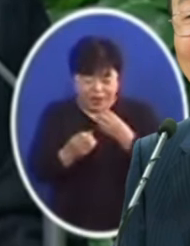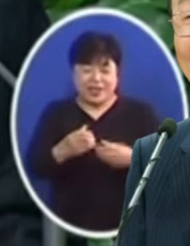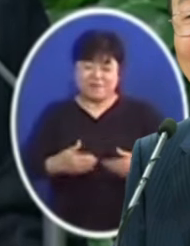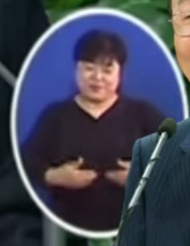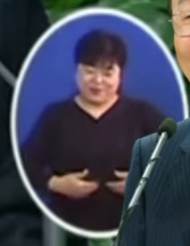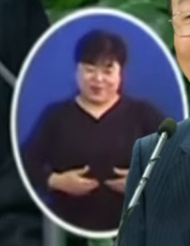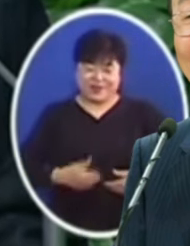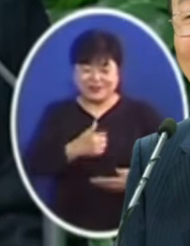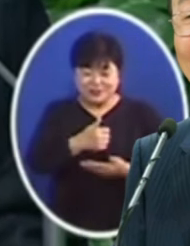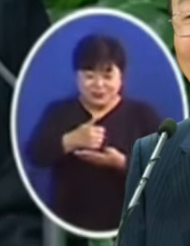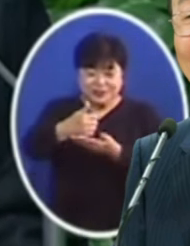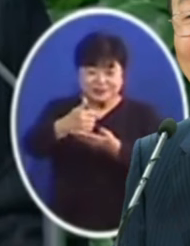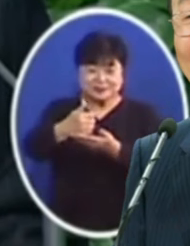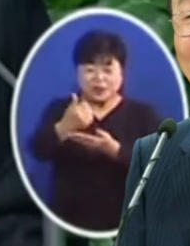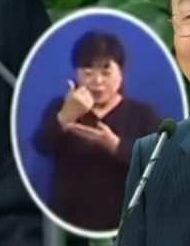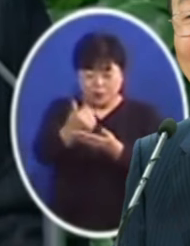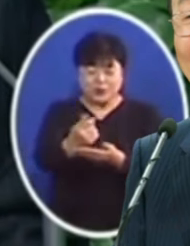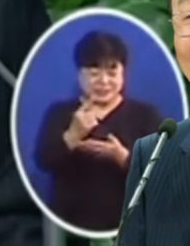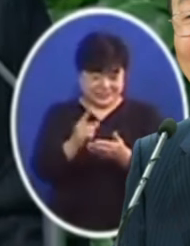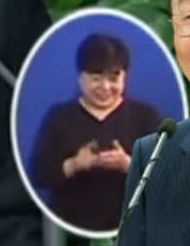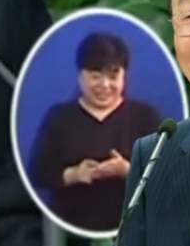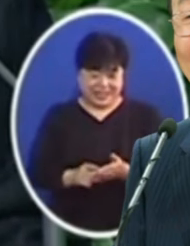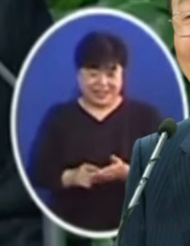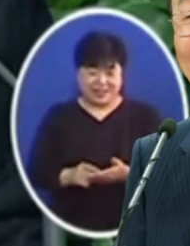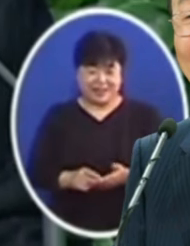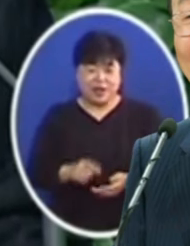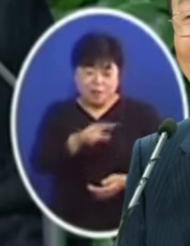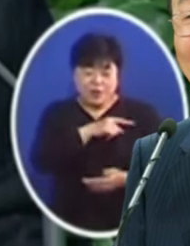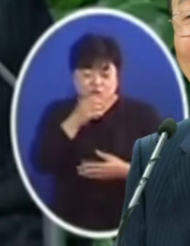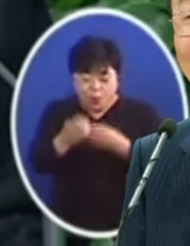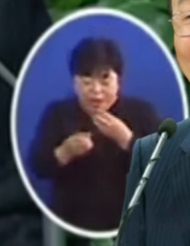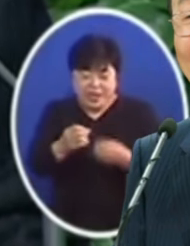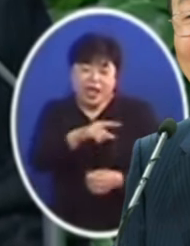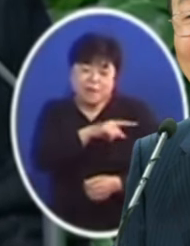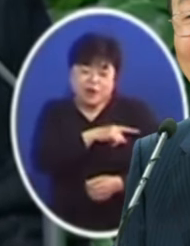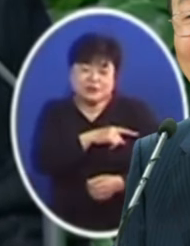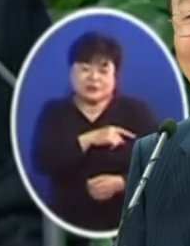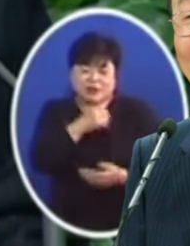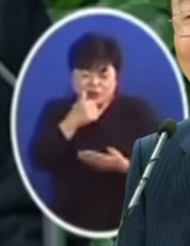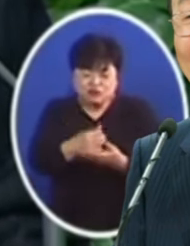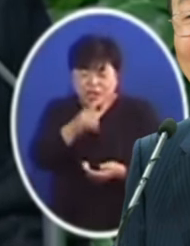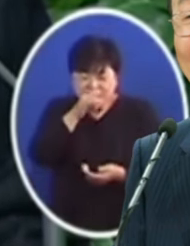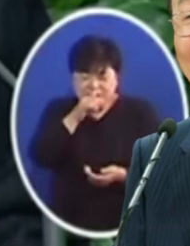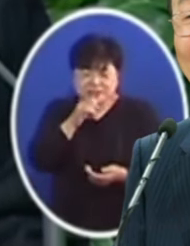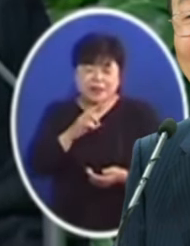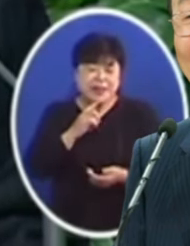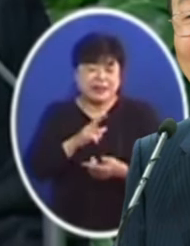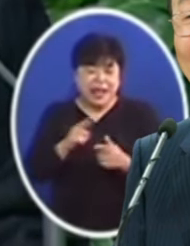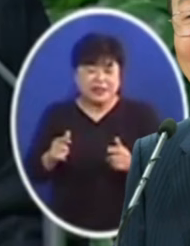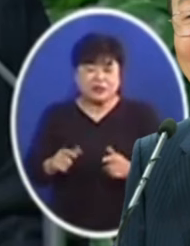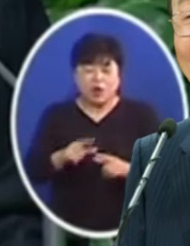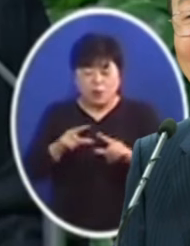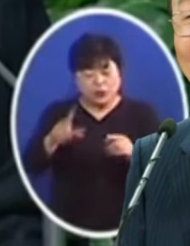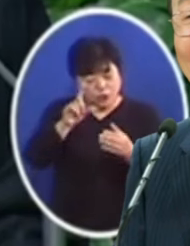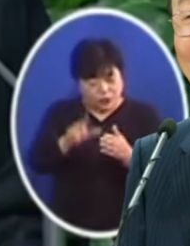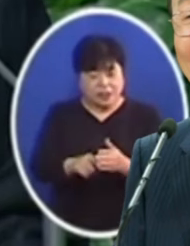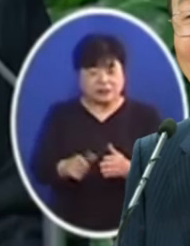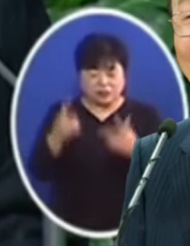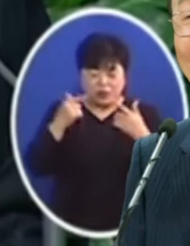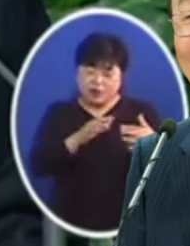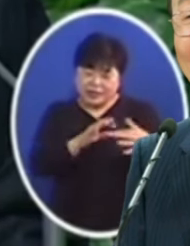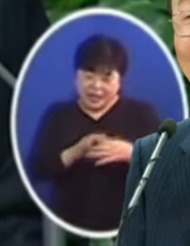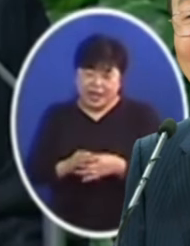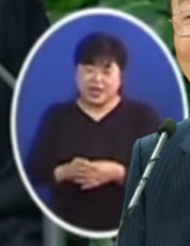것입니다. 주님을 모실 때 반드시 회개를 하는데, 언제 죄가 있을 때만 회개하는 것이냐, 평소에도